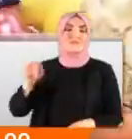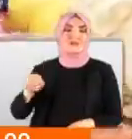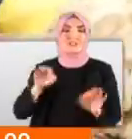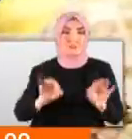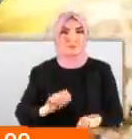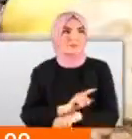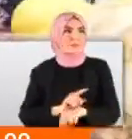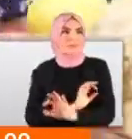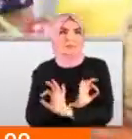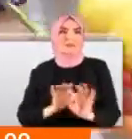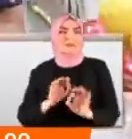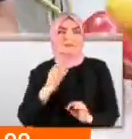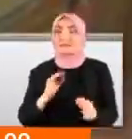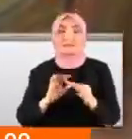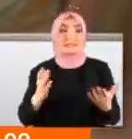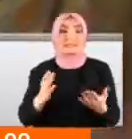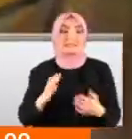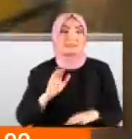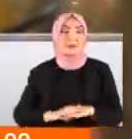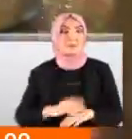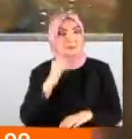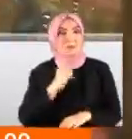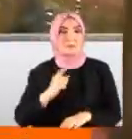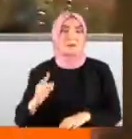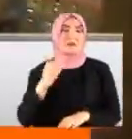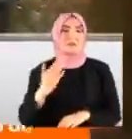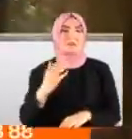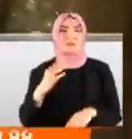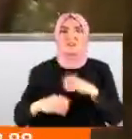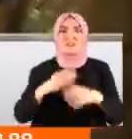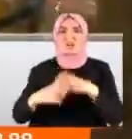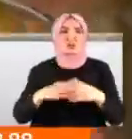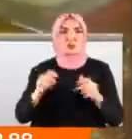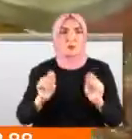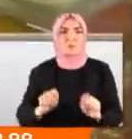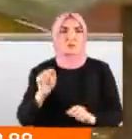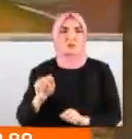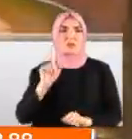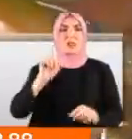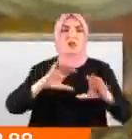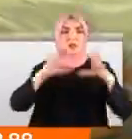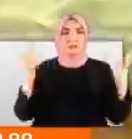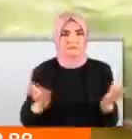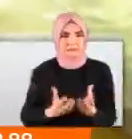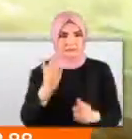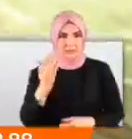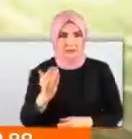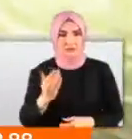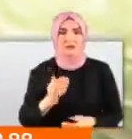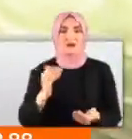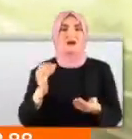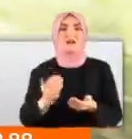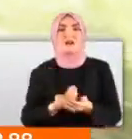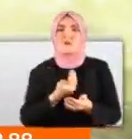nasıl yapacağız? Püf noktalarını efendim sizden alalım. Karışık olarak yapacağız. Lahanamız, kavun, kelek